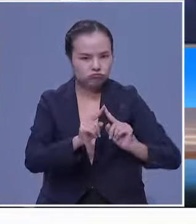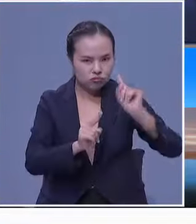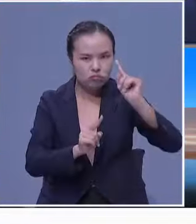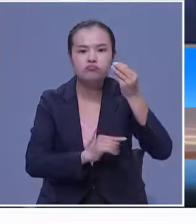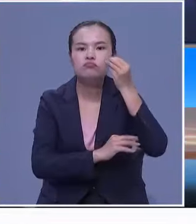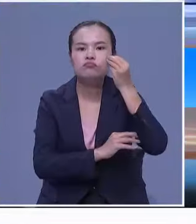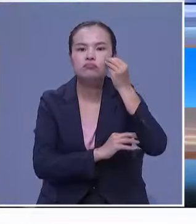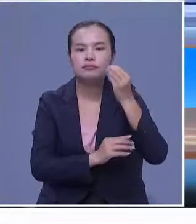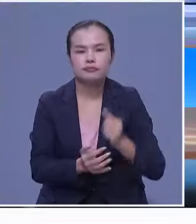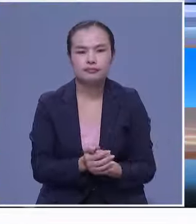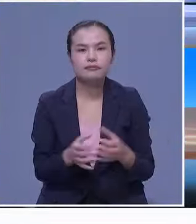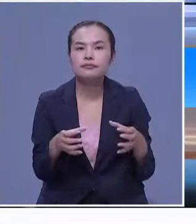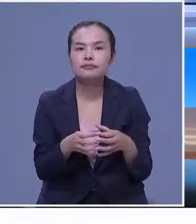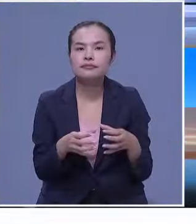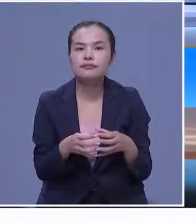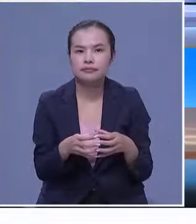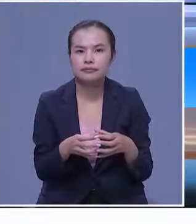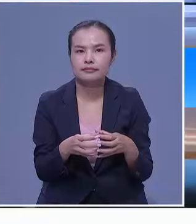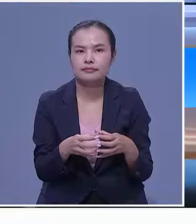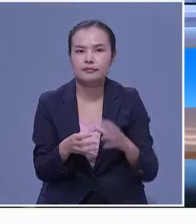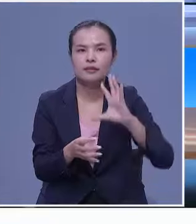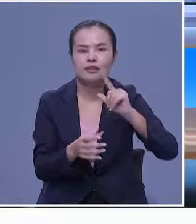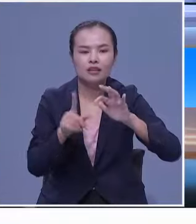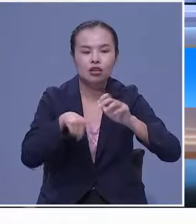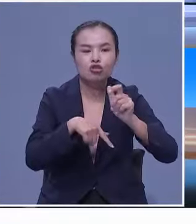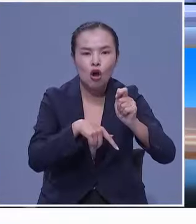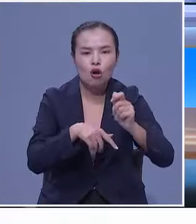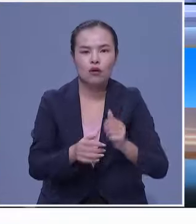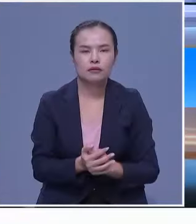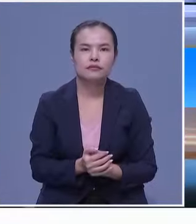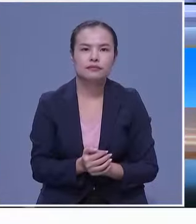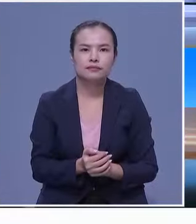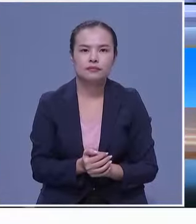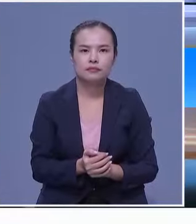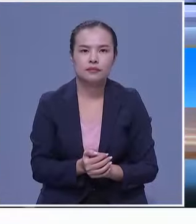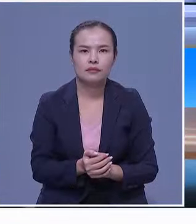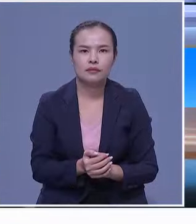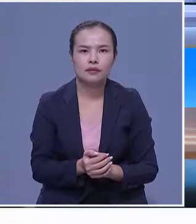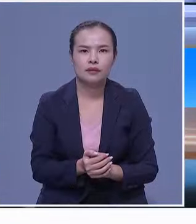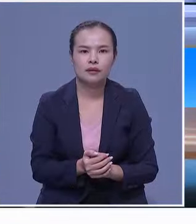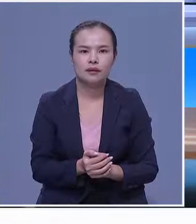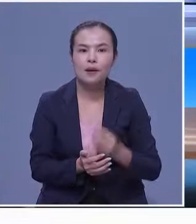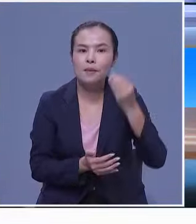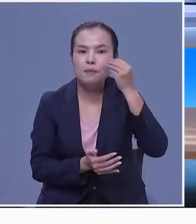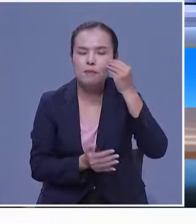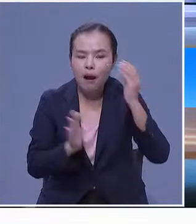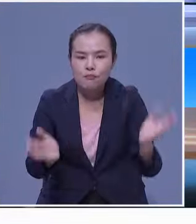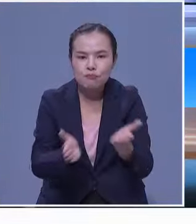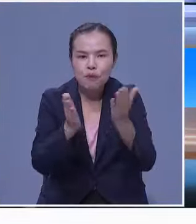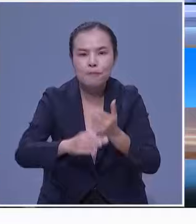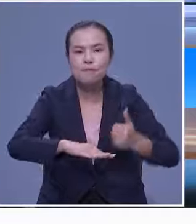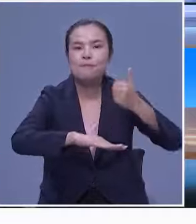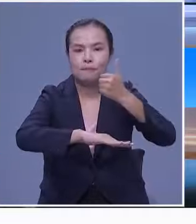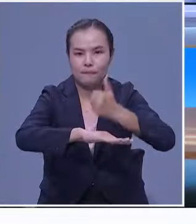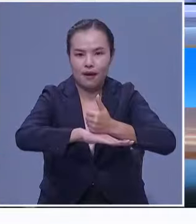ริง หรือแม้แต่ภายในพรรคเองเนี่ยจริงๆคุณชอบพนิกาก็เคยบอกนะบอกว่าตอนแรกที่คุณพิธาถูกดันขึ้นมาเนี่ยนอก